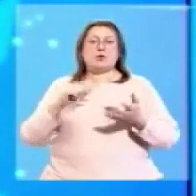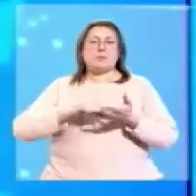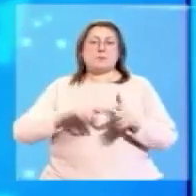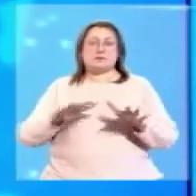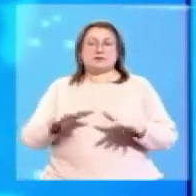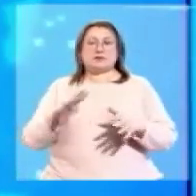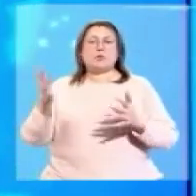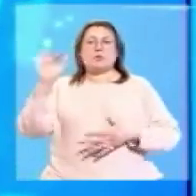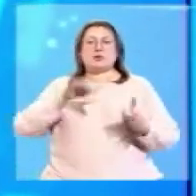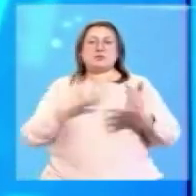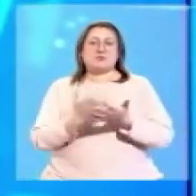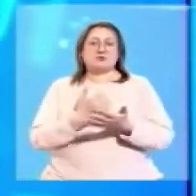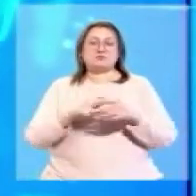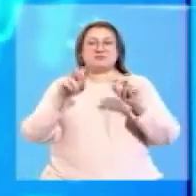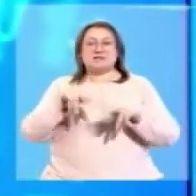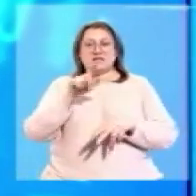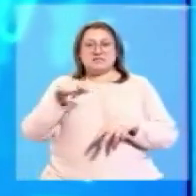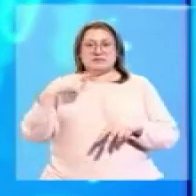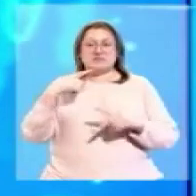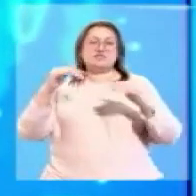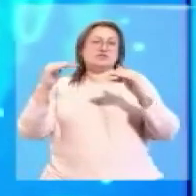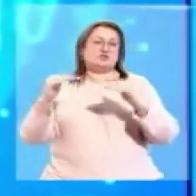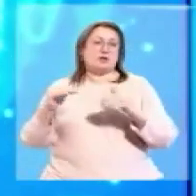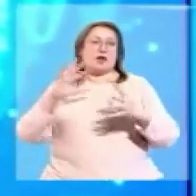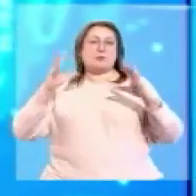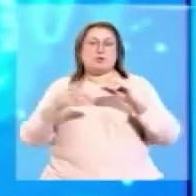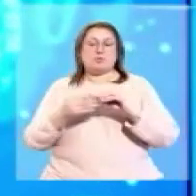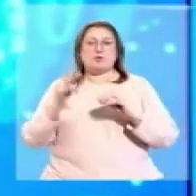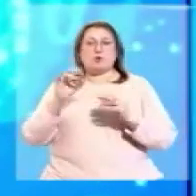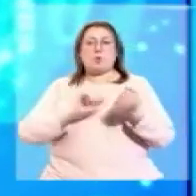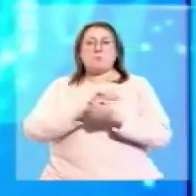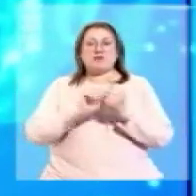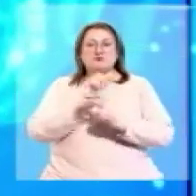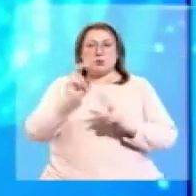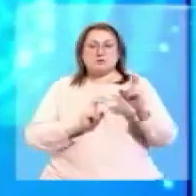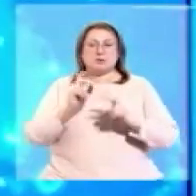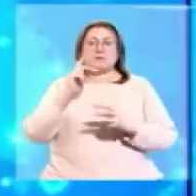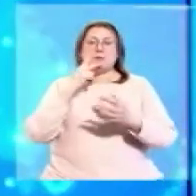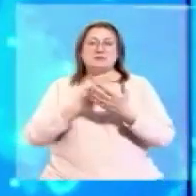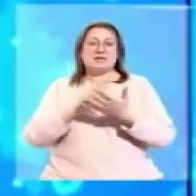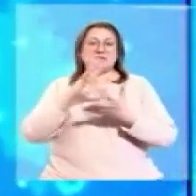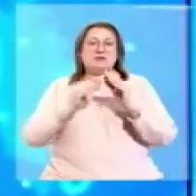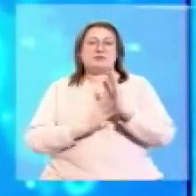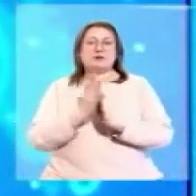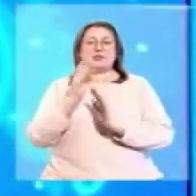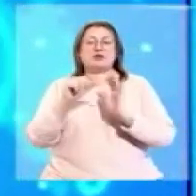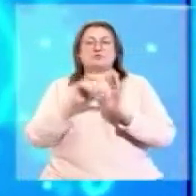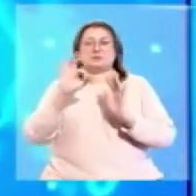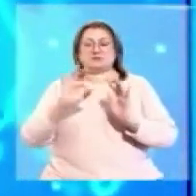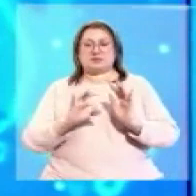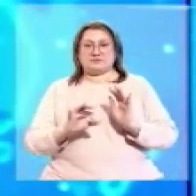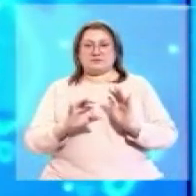объектах горнодобывающего сектора специалисты отмечают снижение объемов, но в обрабатывающей промышленности показатели возросли на